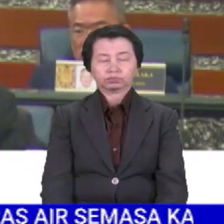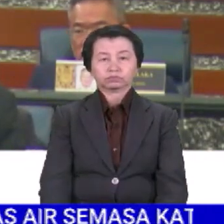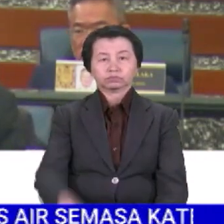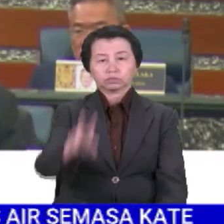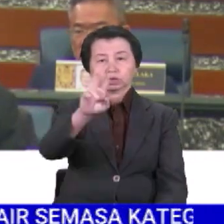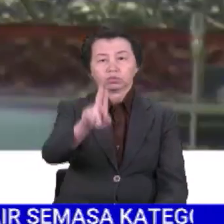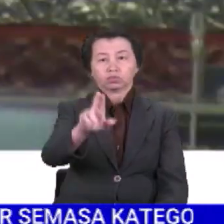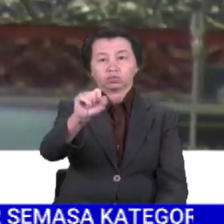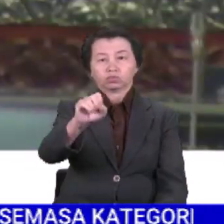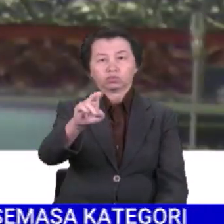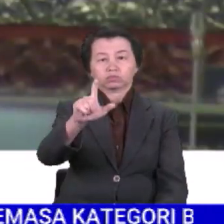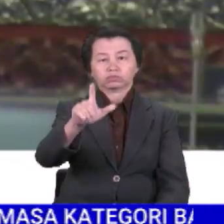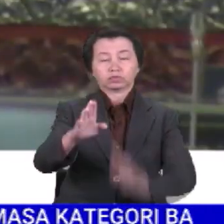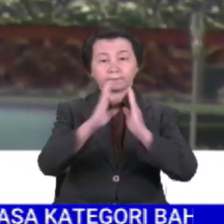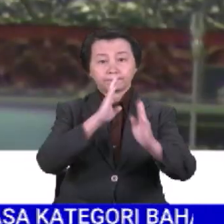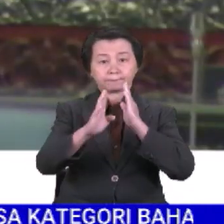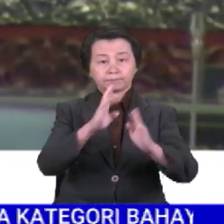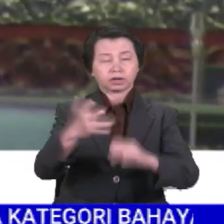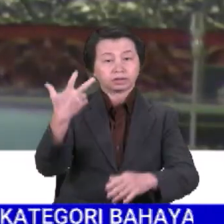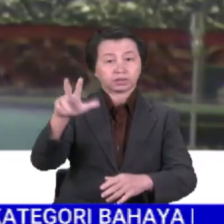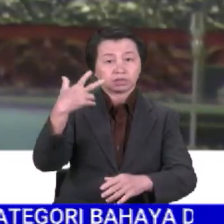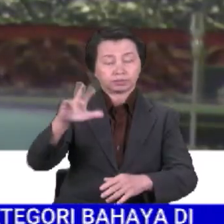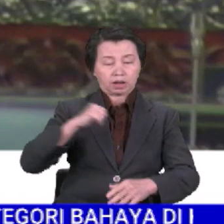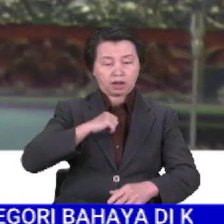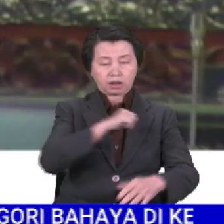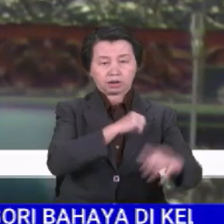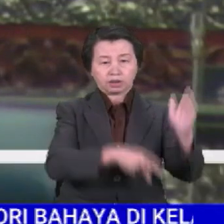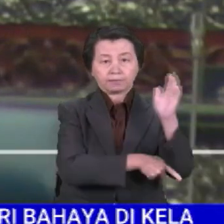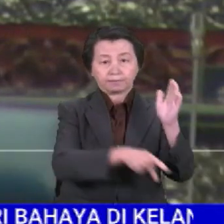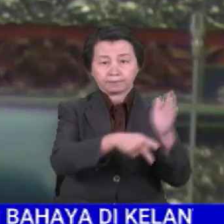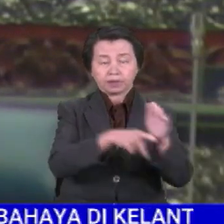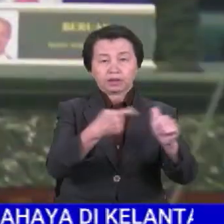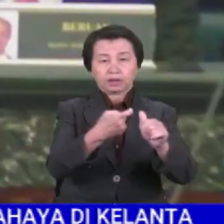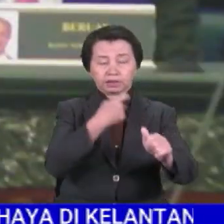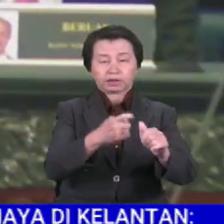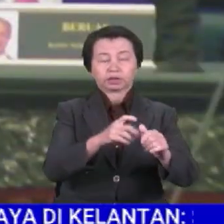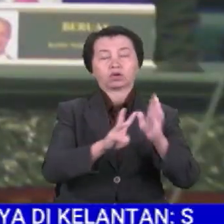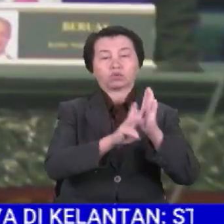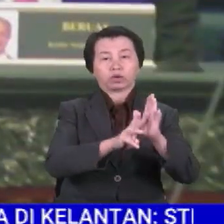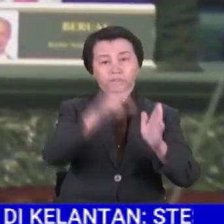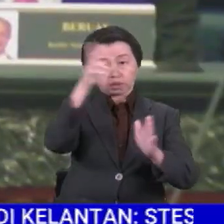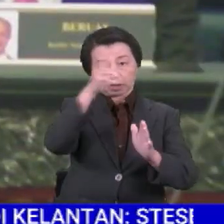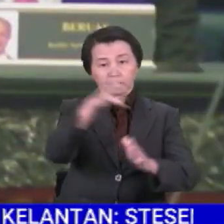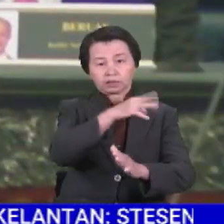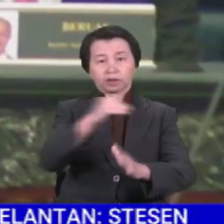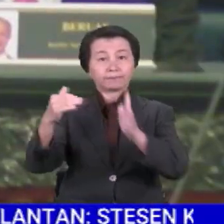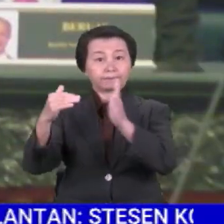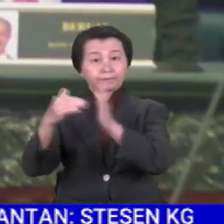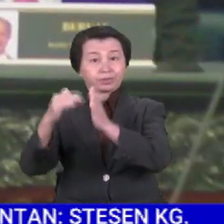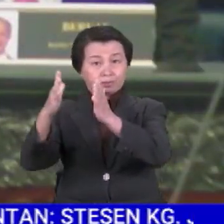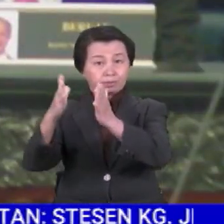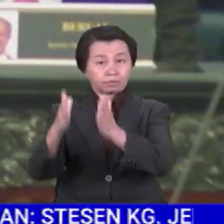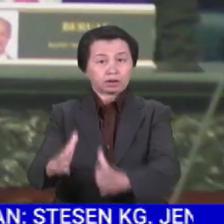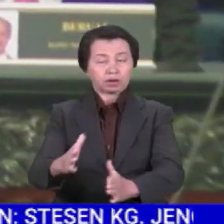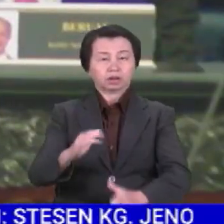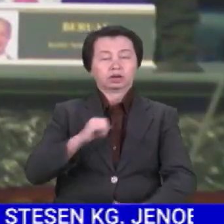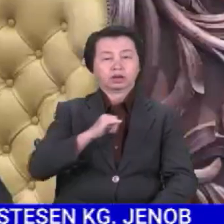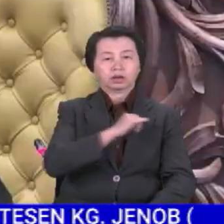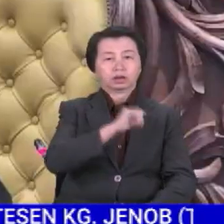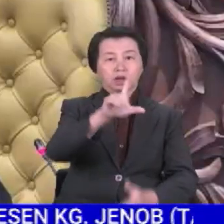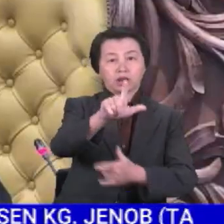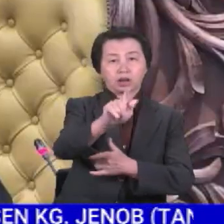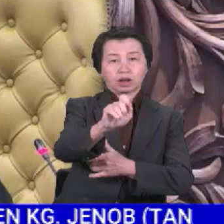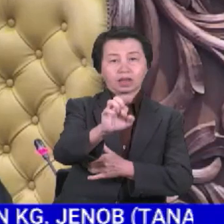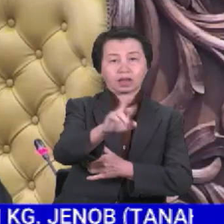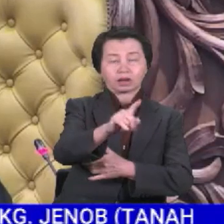usul tersebut dibahaskan 13 ahli palimandiri daripada wakil kerajaan dan pembangkang antaranya ahli paliman